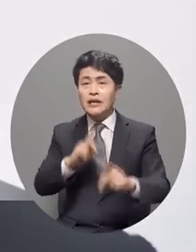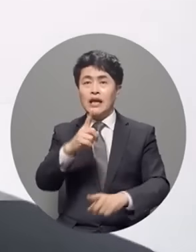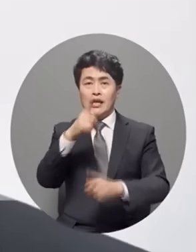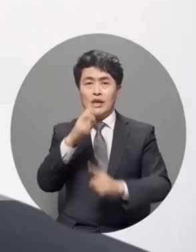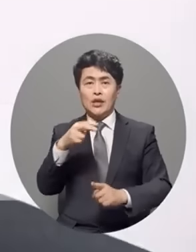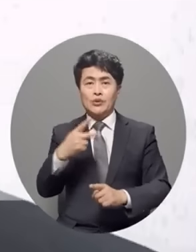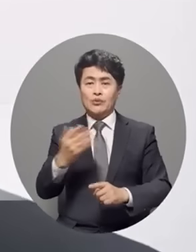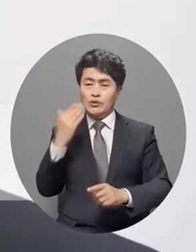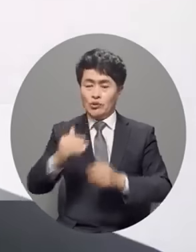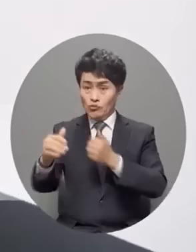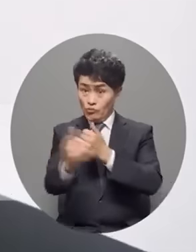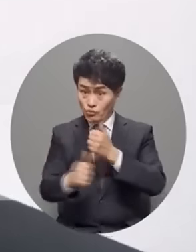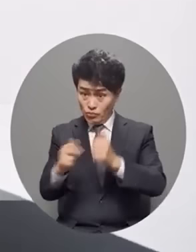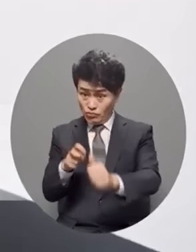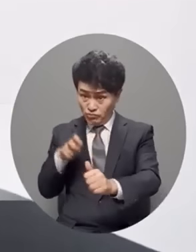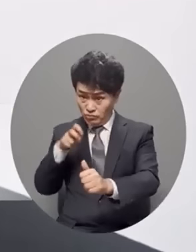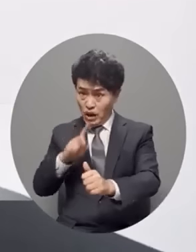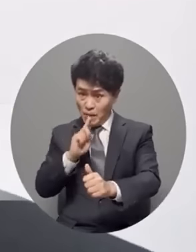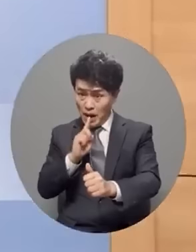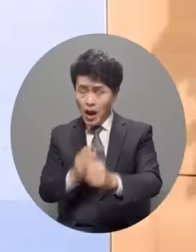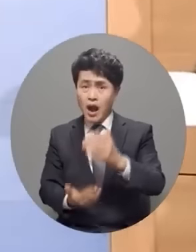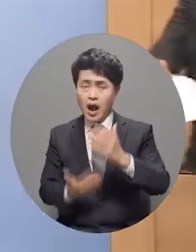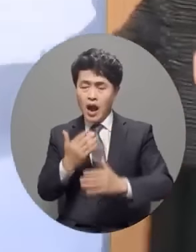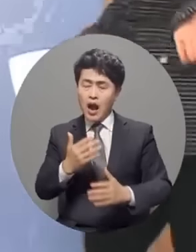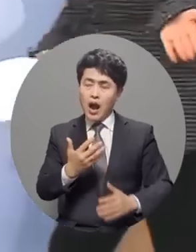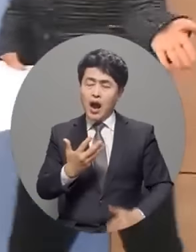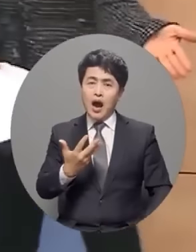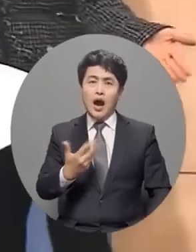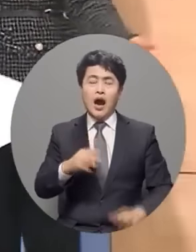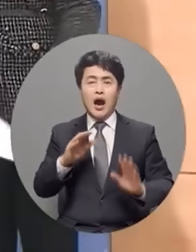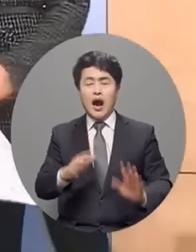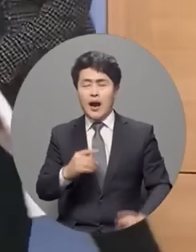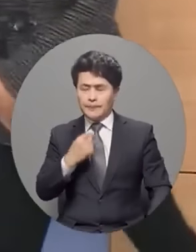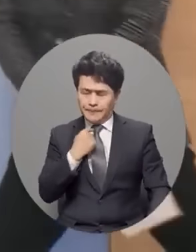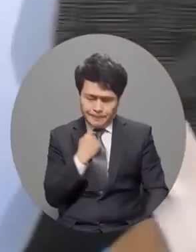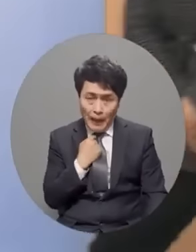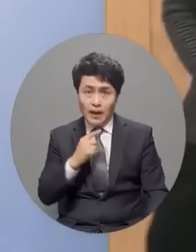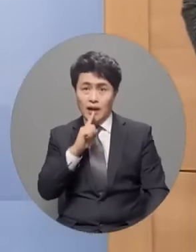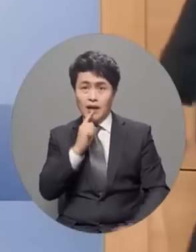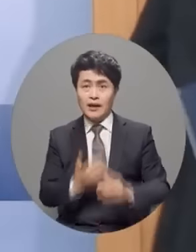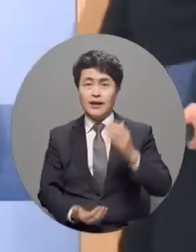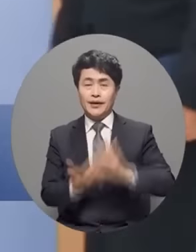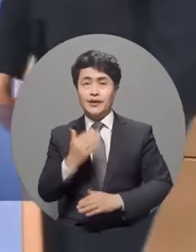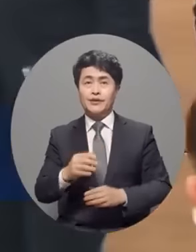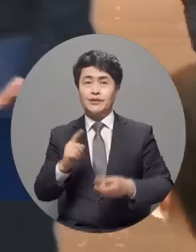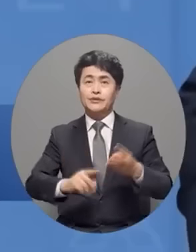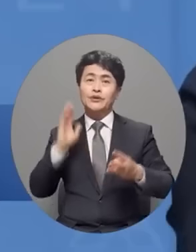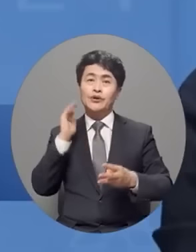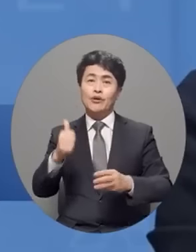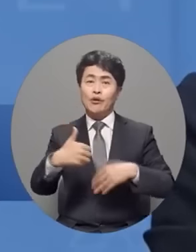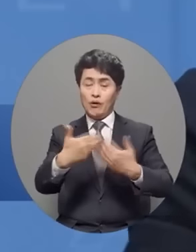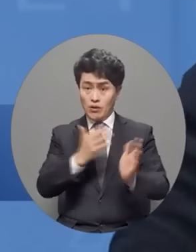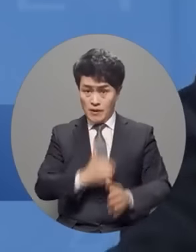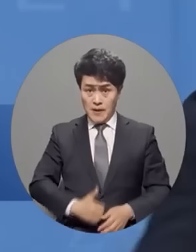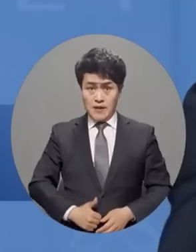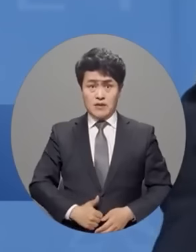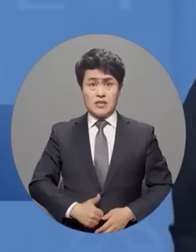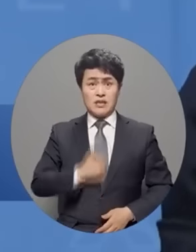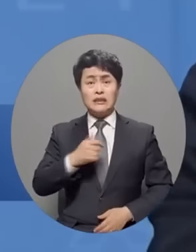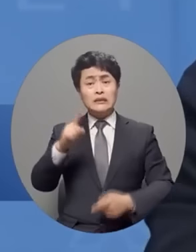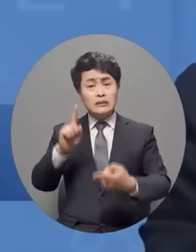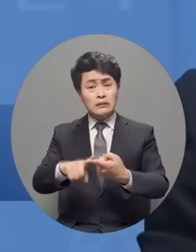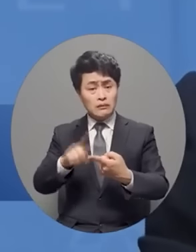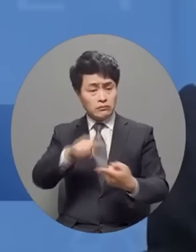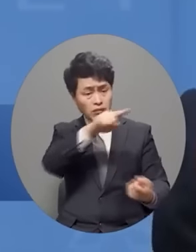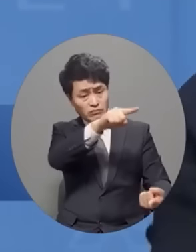전 위원장이 후보군에 오른 걸 놓고 경악스럽다는 반응이 나옵니다. 윤석열 정권을 향한 분노한 민심이